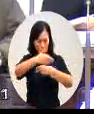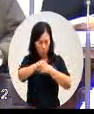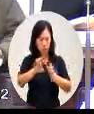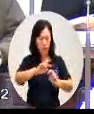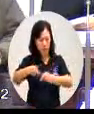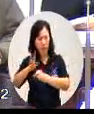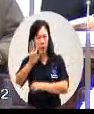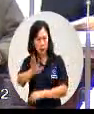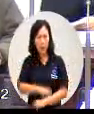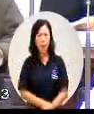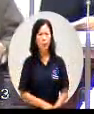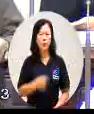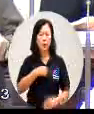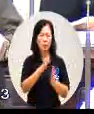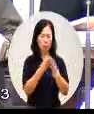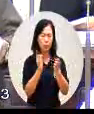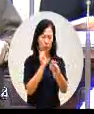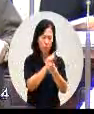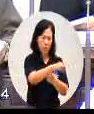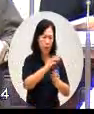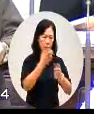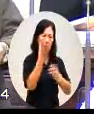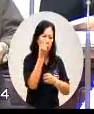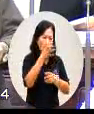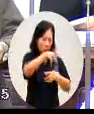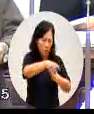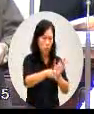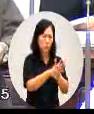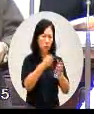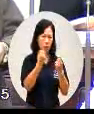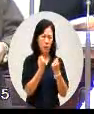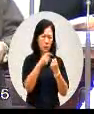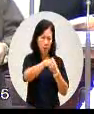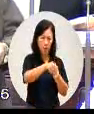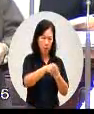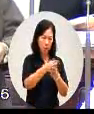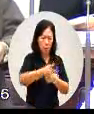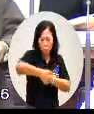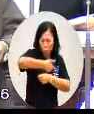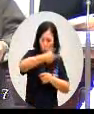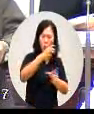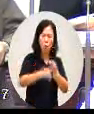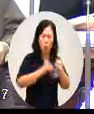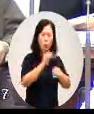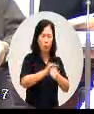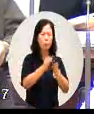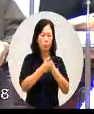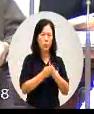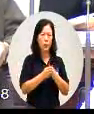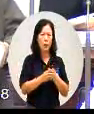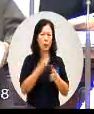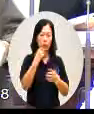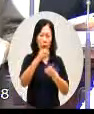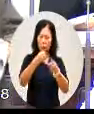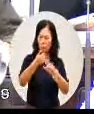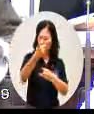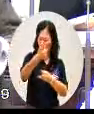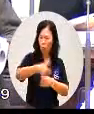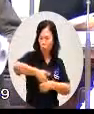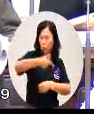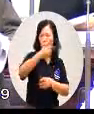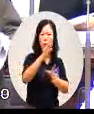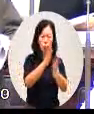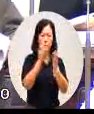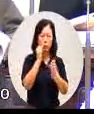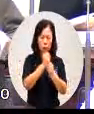会要求观光局在这个部分脚步要较紧，效率要较好，这我也